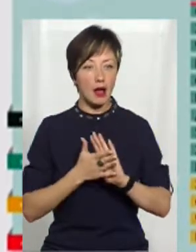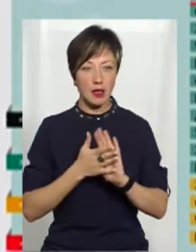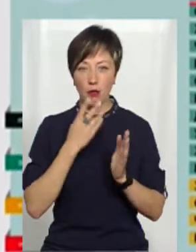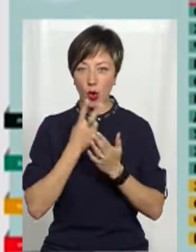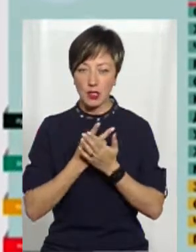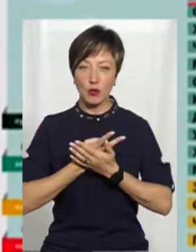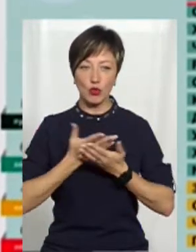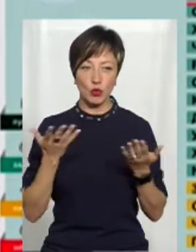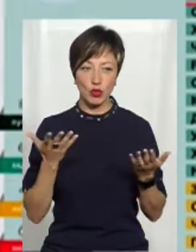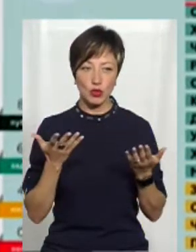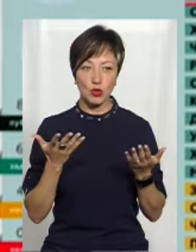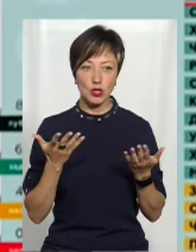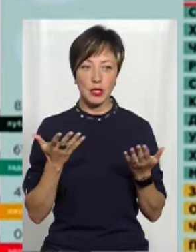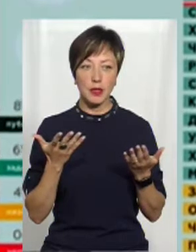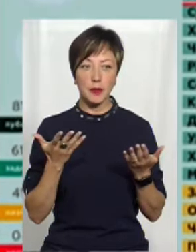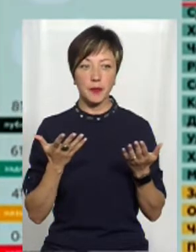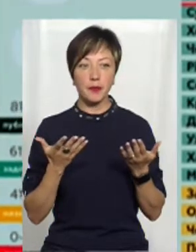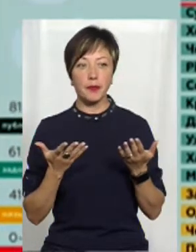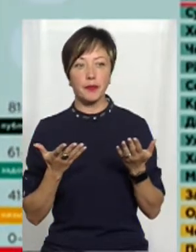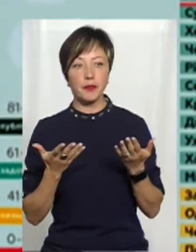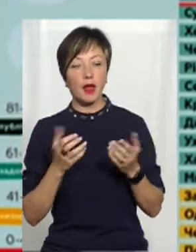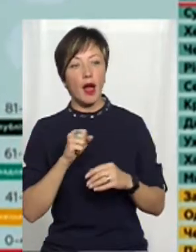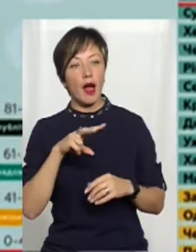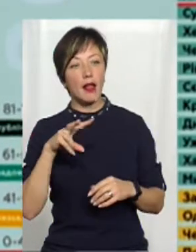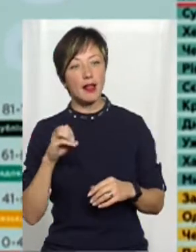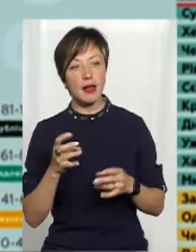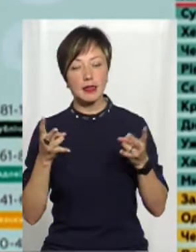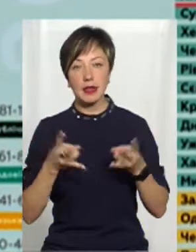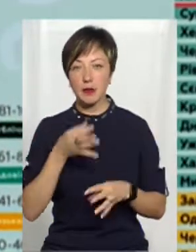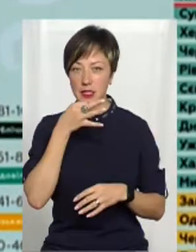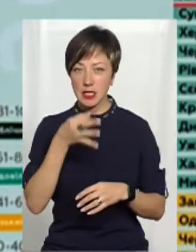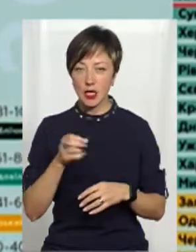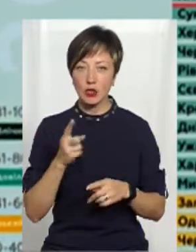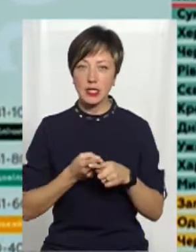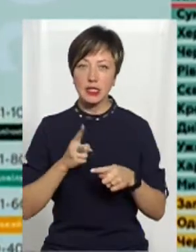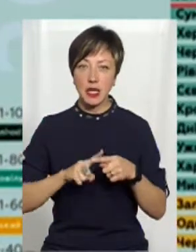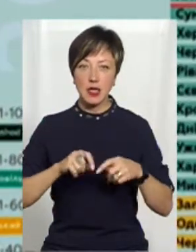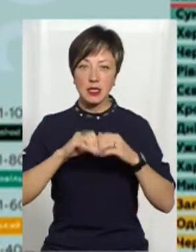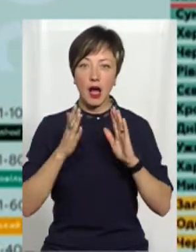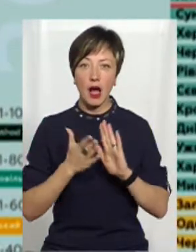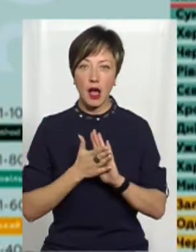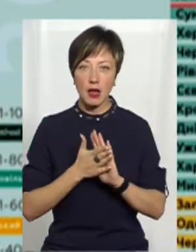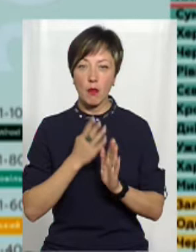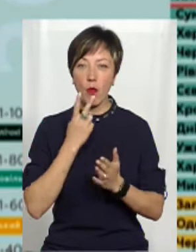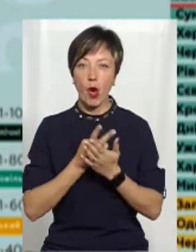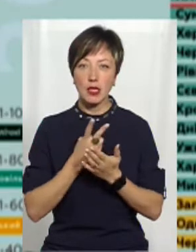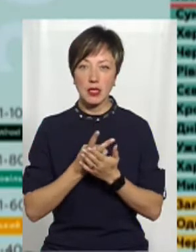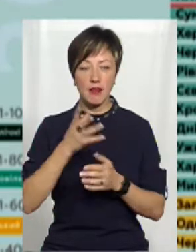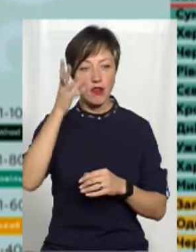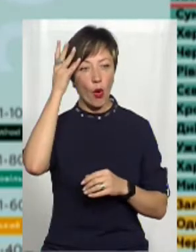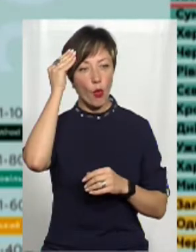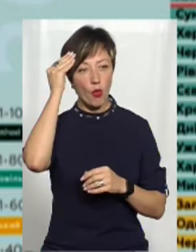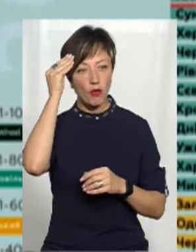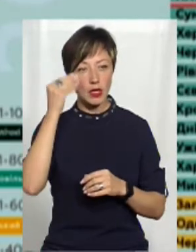показник. Так, це загальний показник публічності, але треба сказати, що цей загальний показник, він